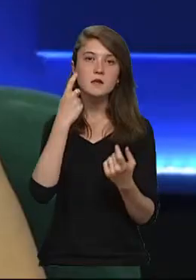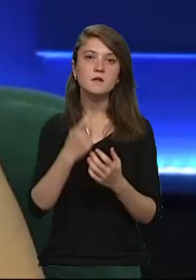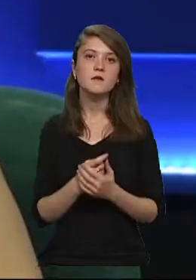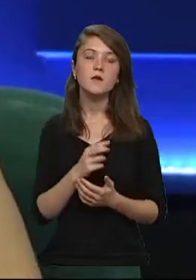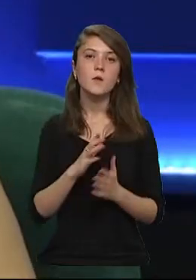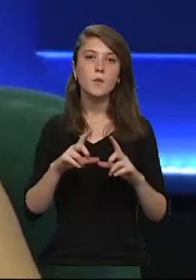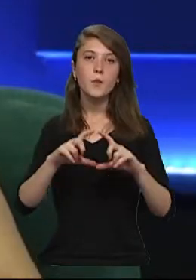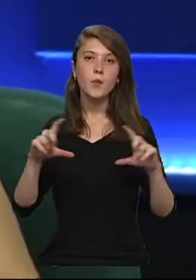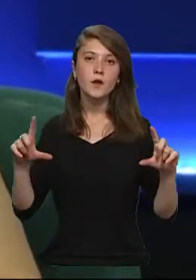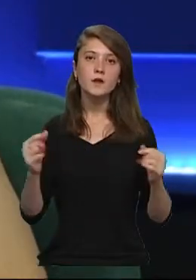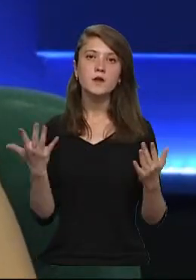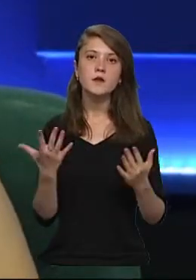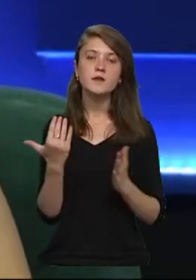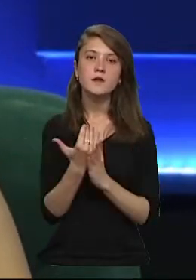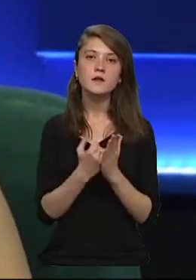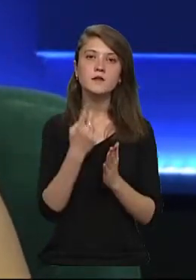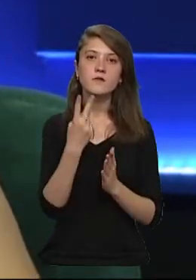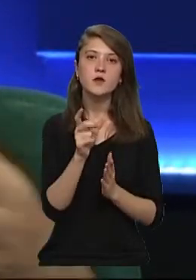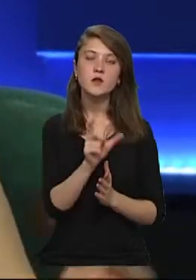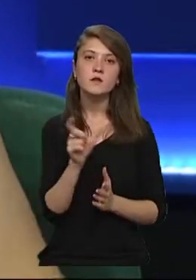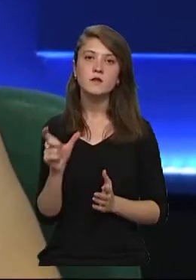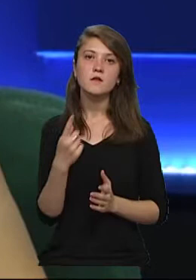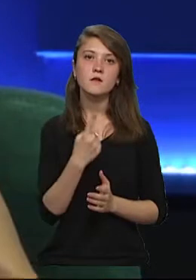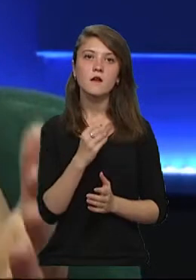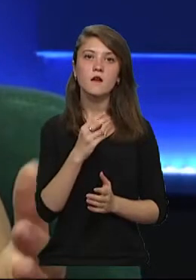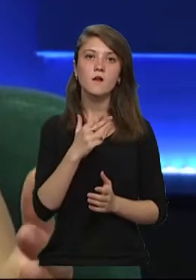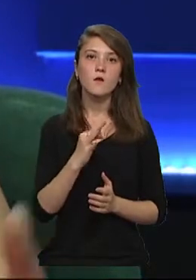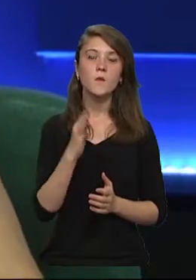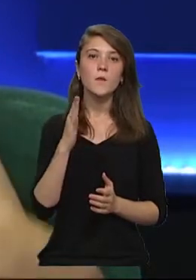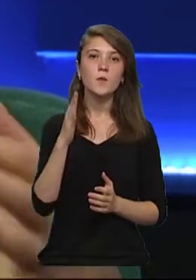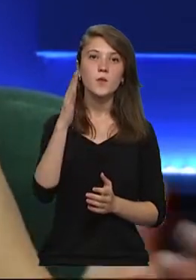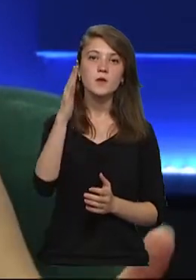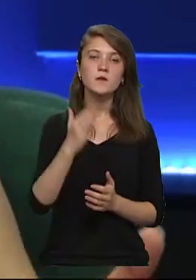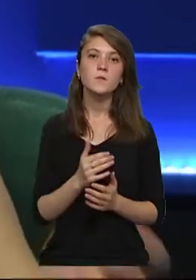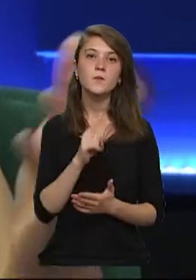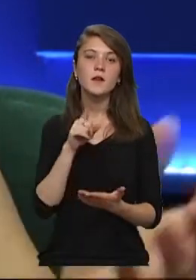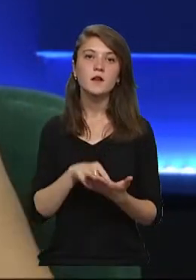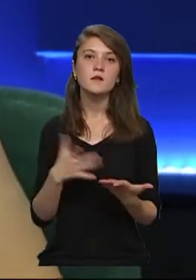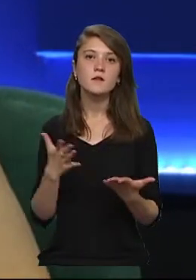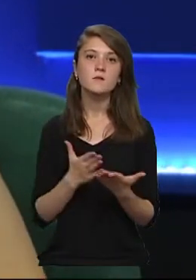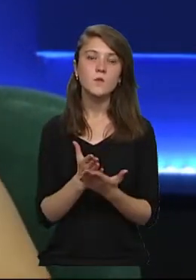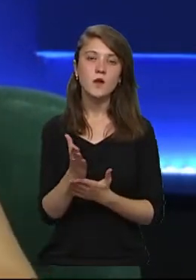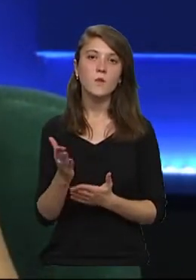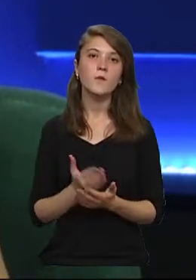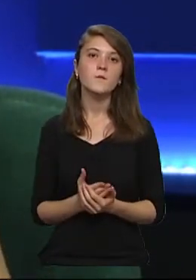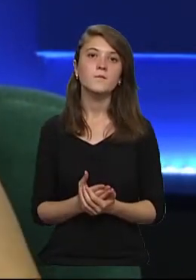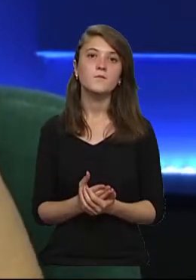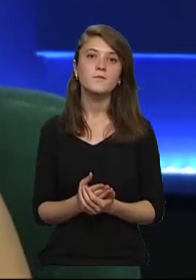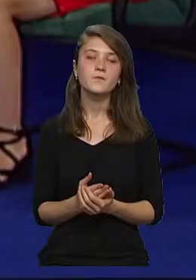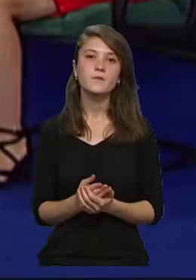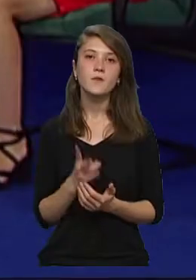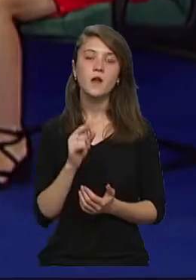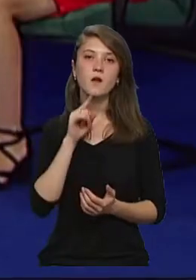інформаційний бюлетень, який складається з двох частин. Це «Екофьюче», «Екомайбутнє», тобто питання, які спрямовуються на